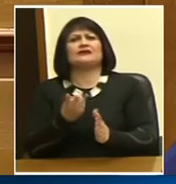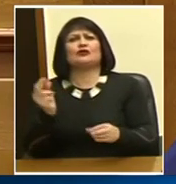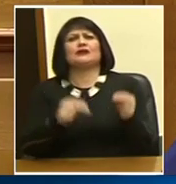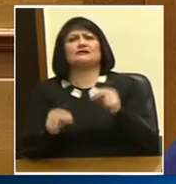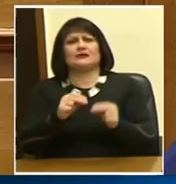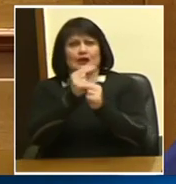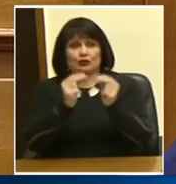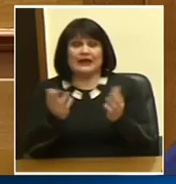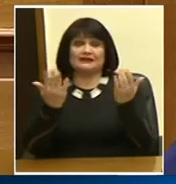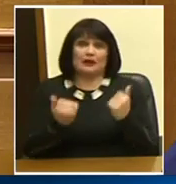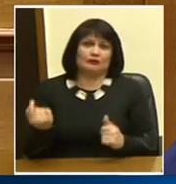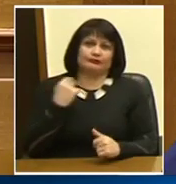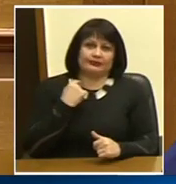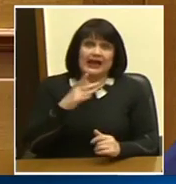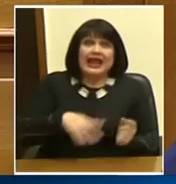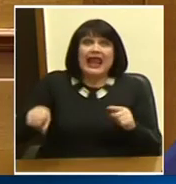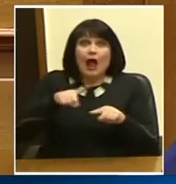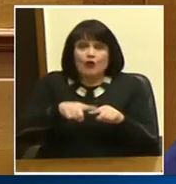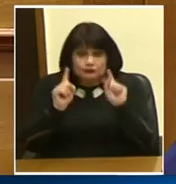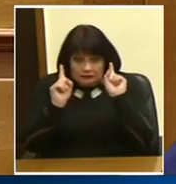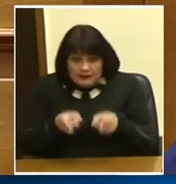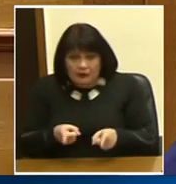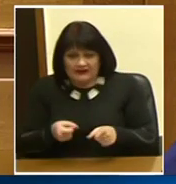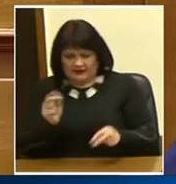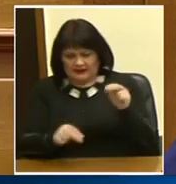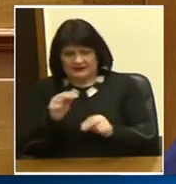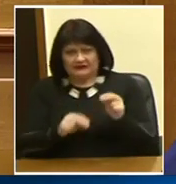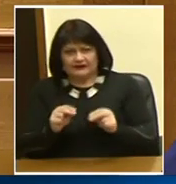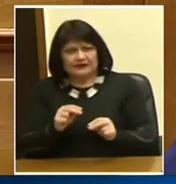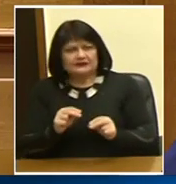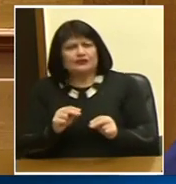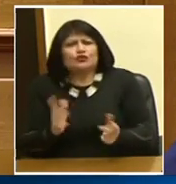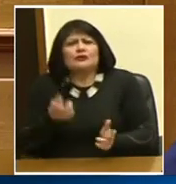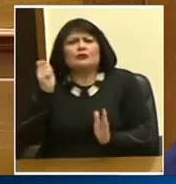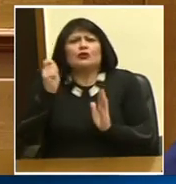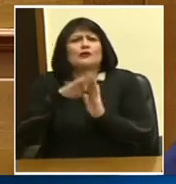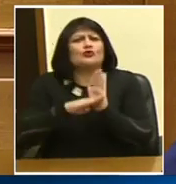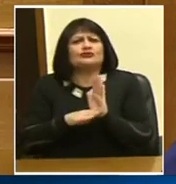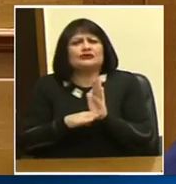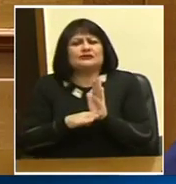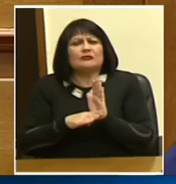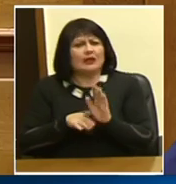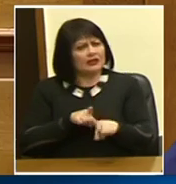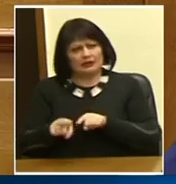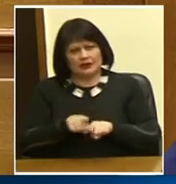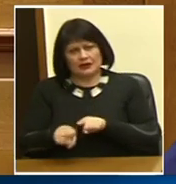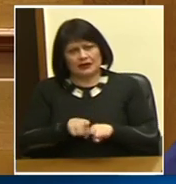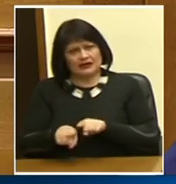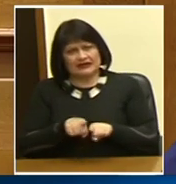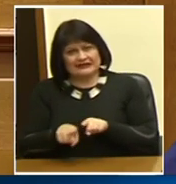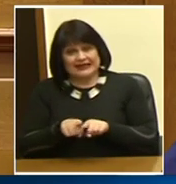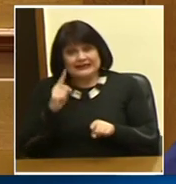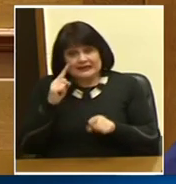ψηφοφορίες θα έρχεται η κρίση του λαού, ποτέ το εκάστοτε πολιτικό σύστημα, ανεξαρτήτως των κοινοβουλευτικών